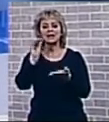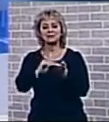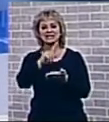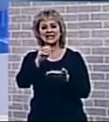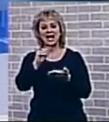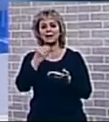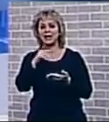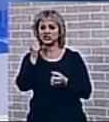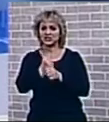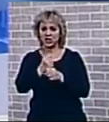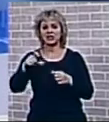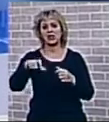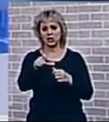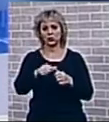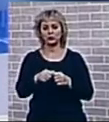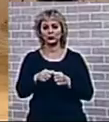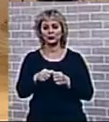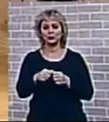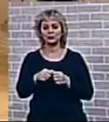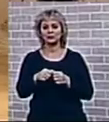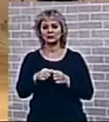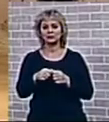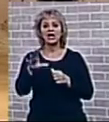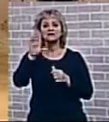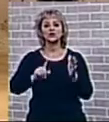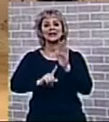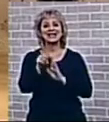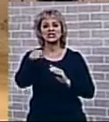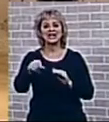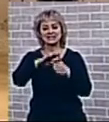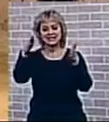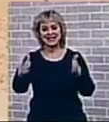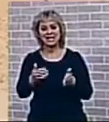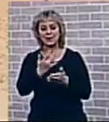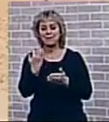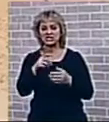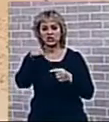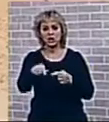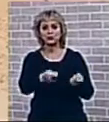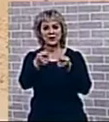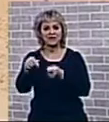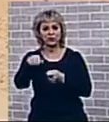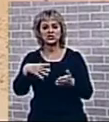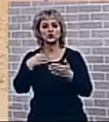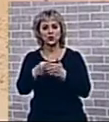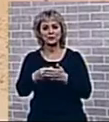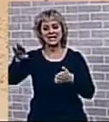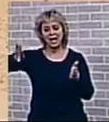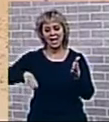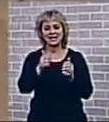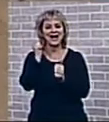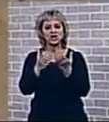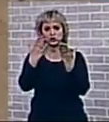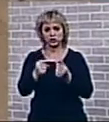знаком качества «Сделано на Дону». Все начинается со склада сырья. Материалы сюда привозят из собственного карьера